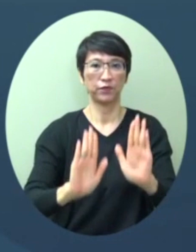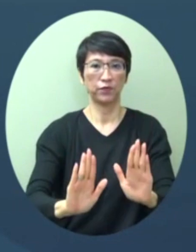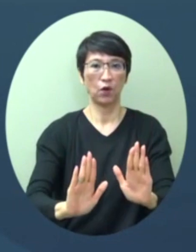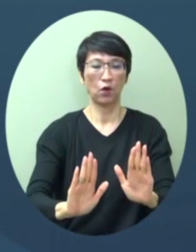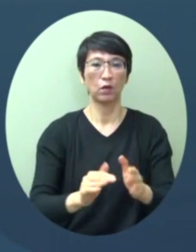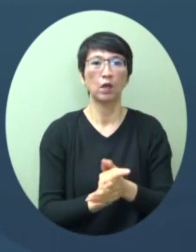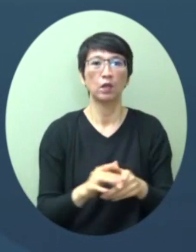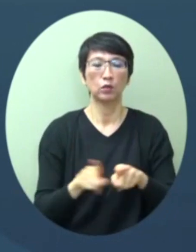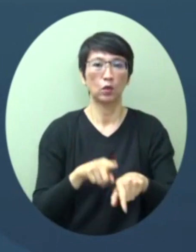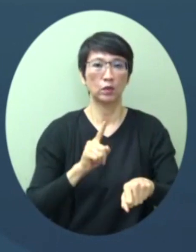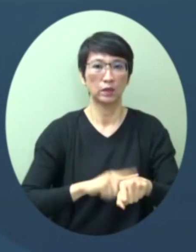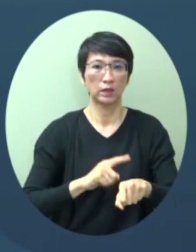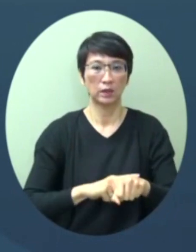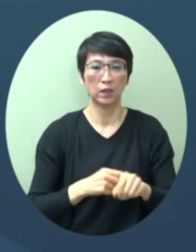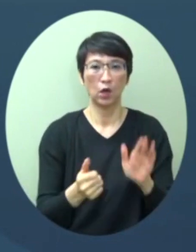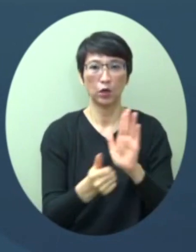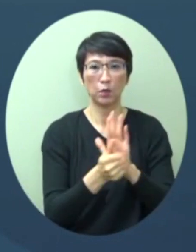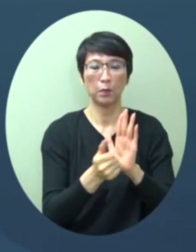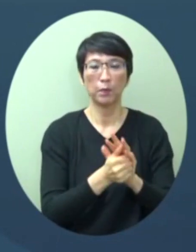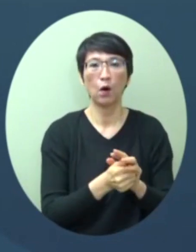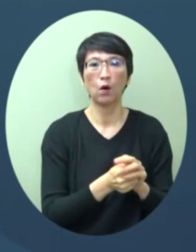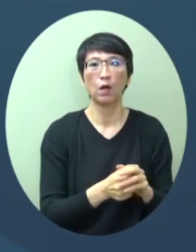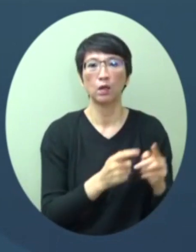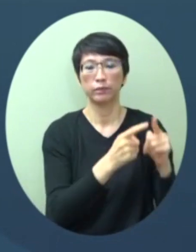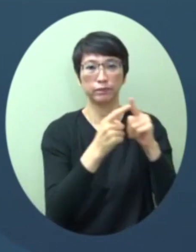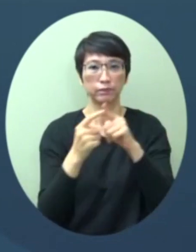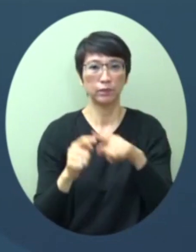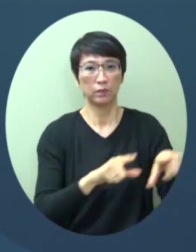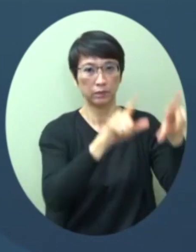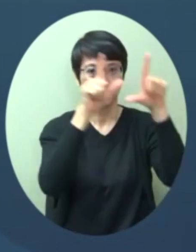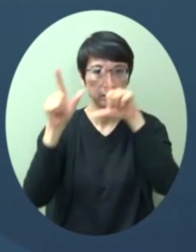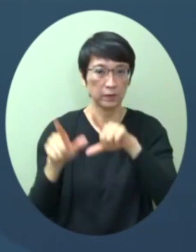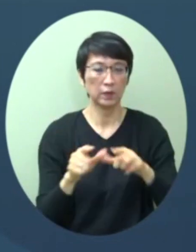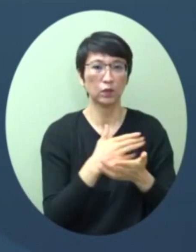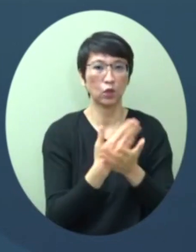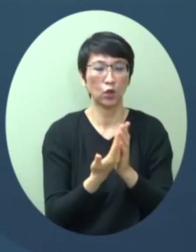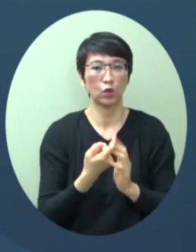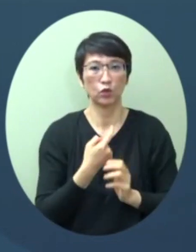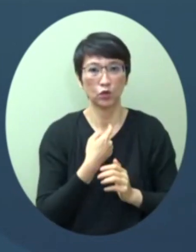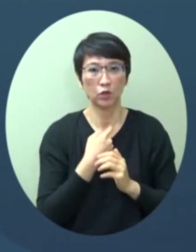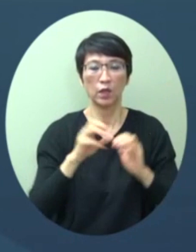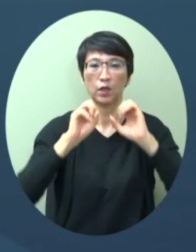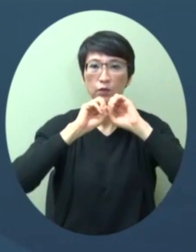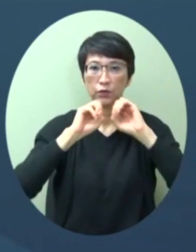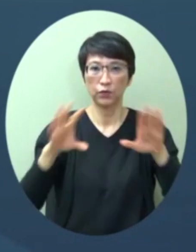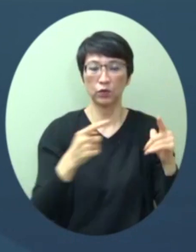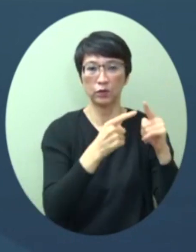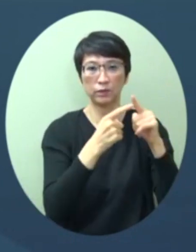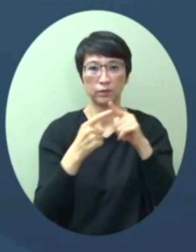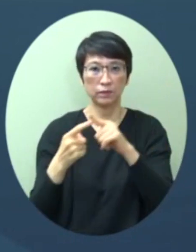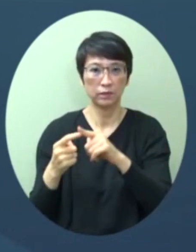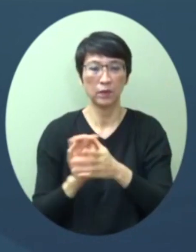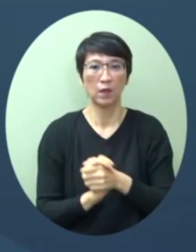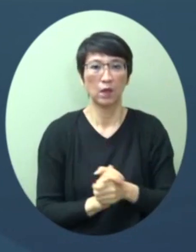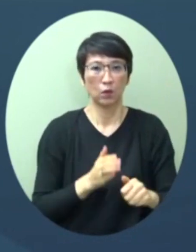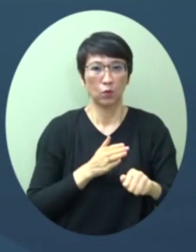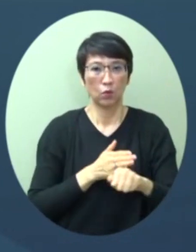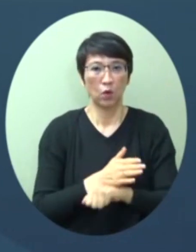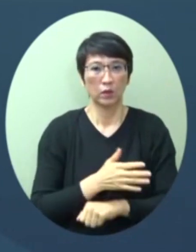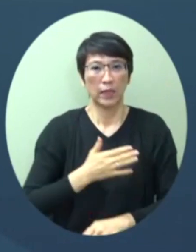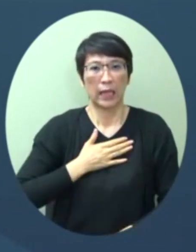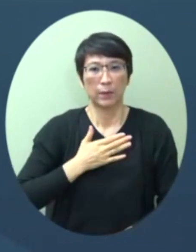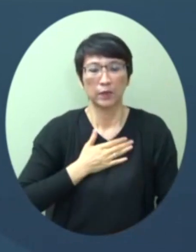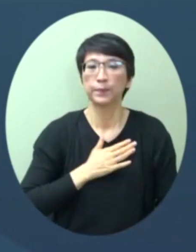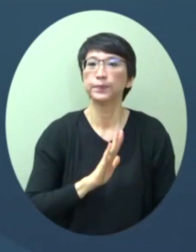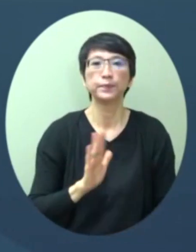都能夠保障到市民的這個日常的生活的需要所以呼籲市民也都不需要過份的焦